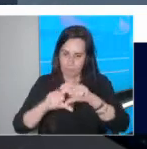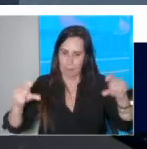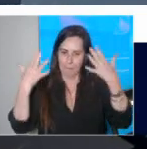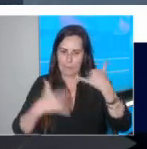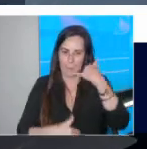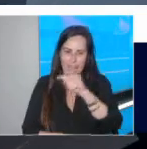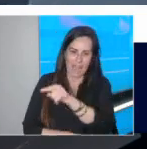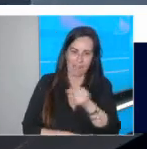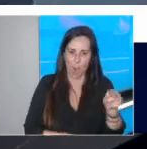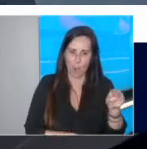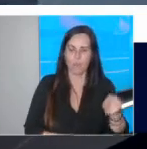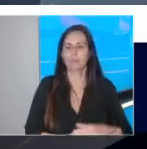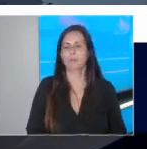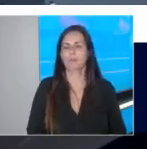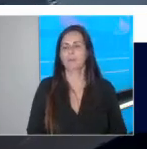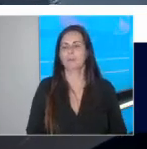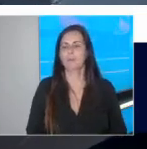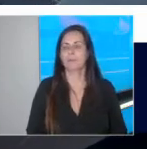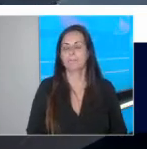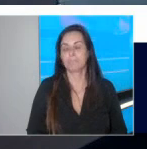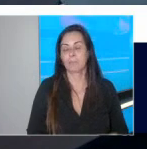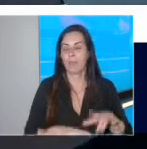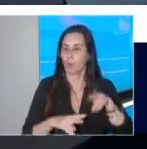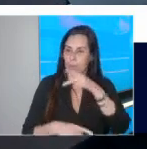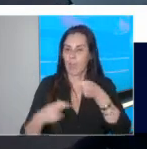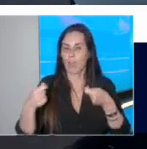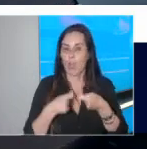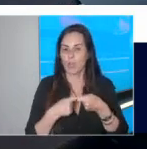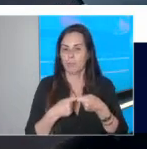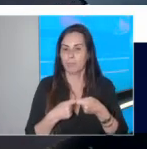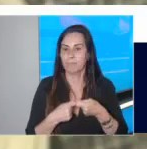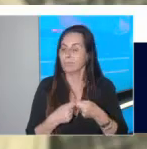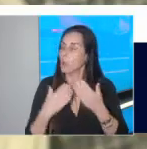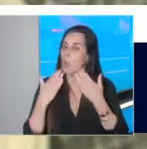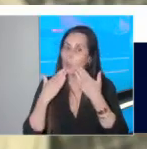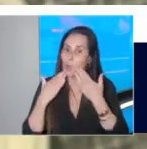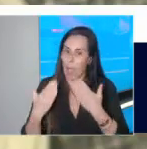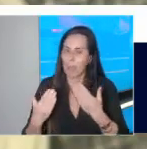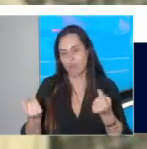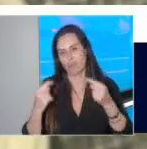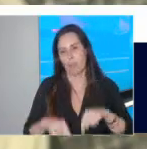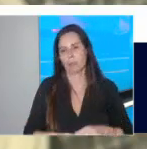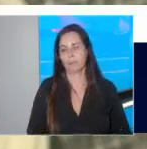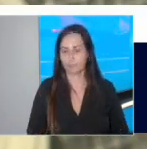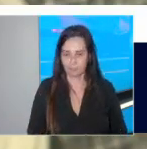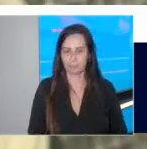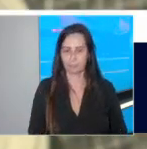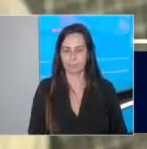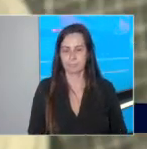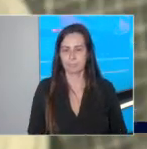המספר טלפון על המסך, וככה יכולים ליצור איתכם קשר. אורית נוימן, תודה רבה שבאת אלינו היום. תודה